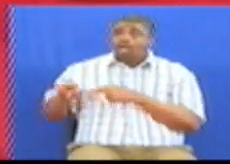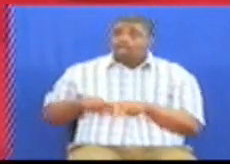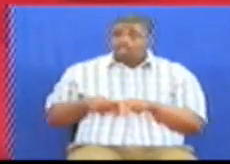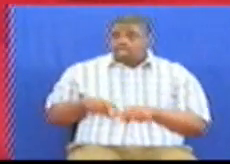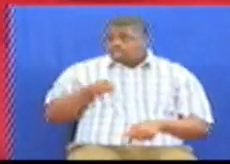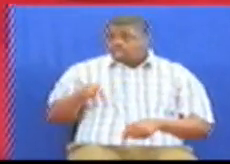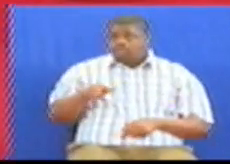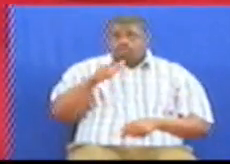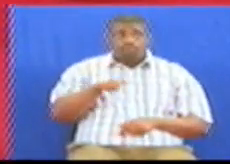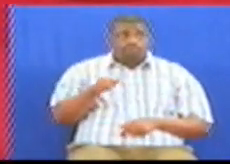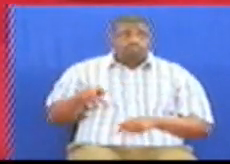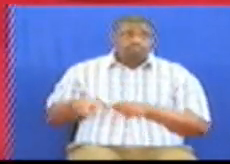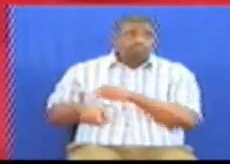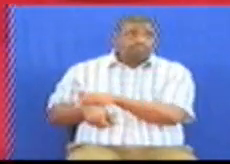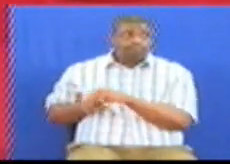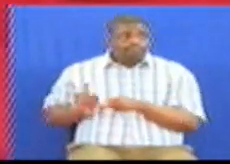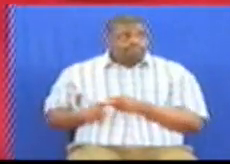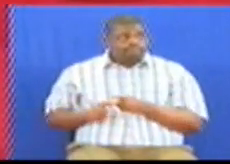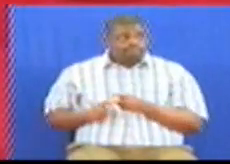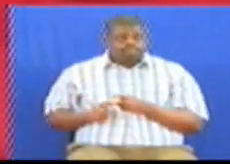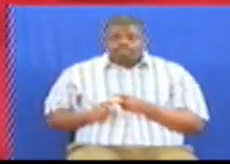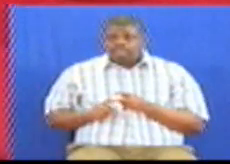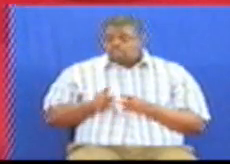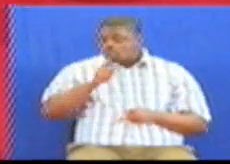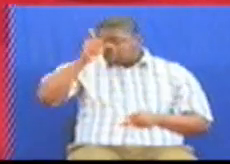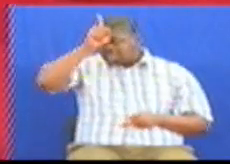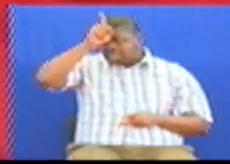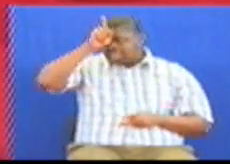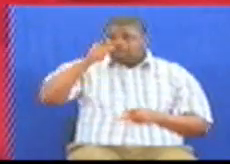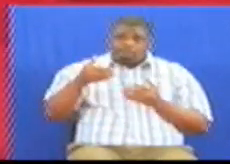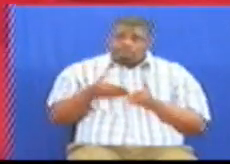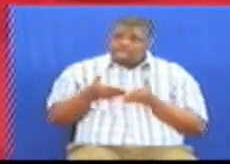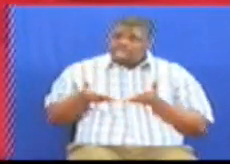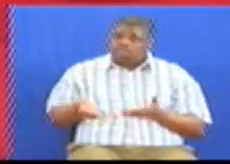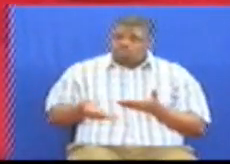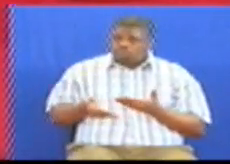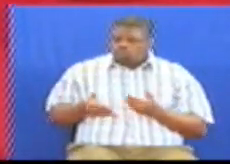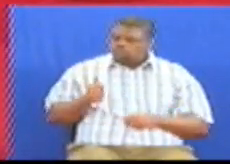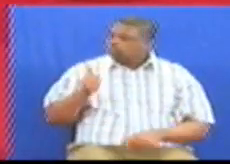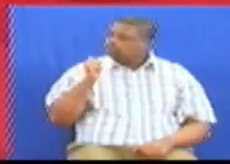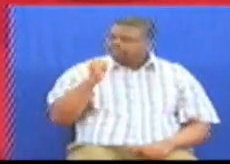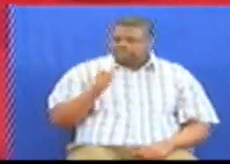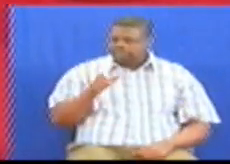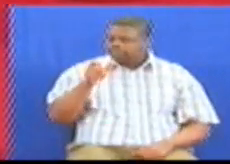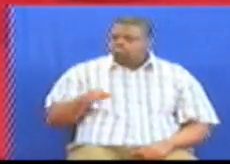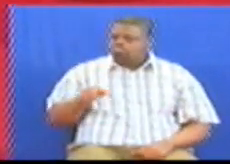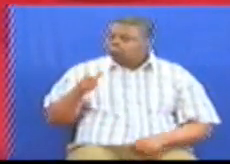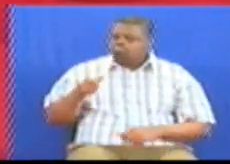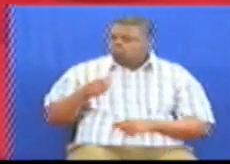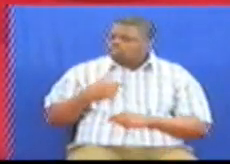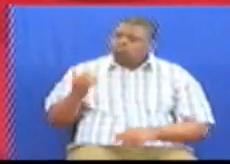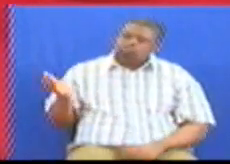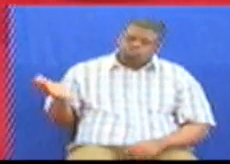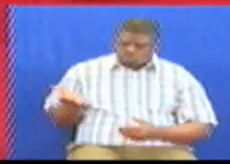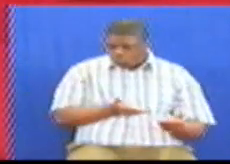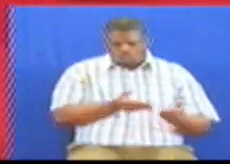watu waji pesa. Lakini sisi hapa nyumbani kizungumkuti. Juzi mtendaji wetu kaitwa kwenye kamati ya watu 30, inaambiwa baada